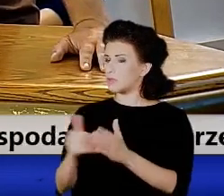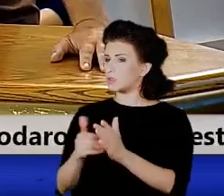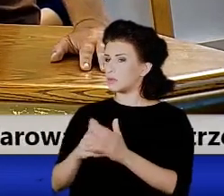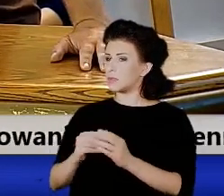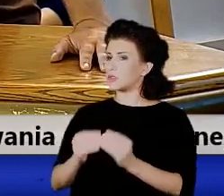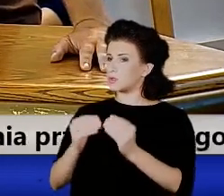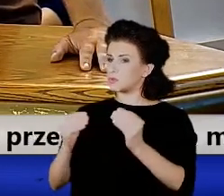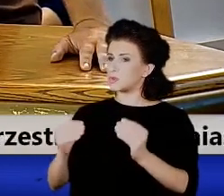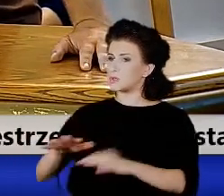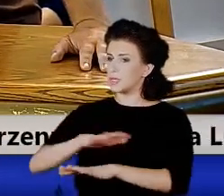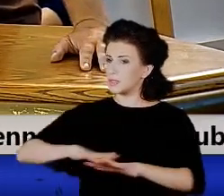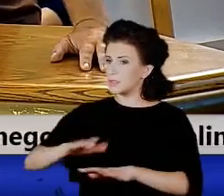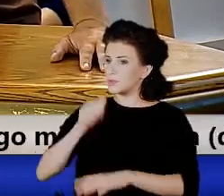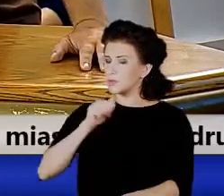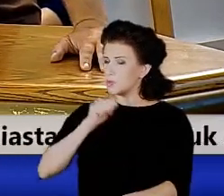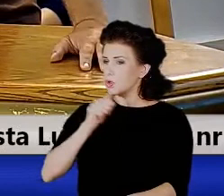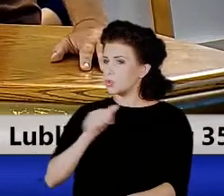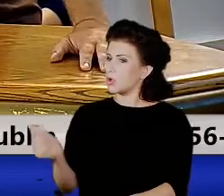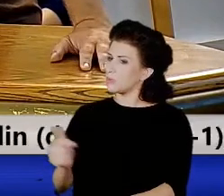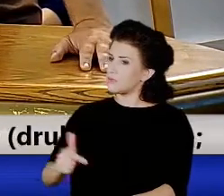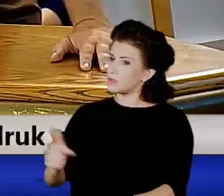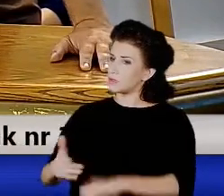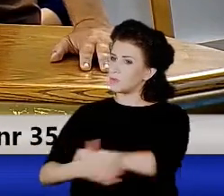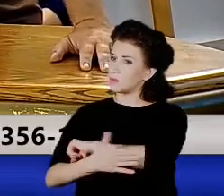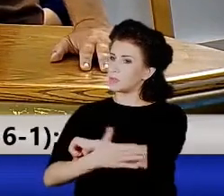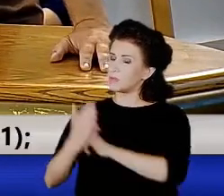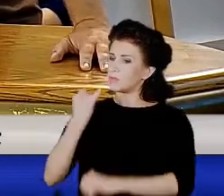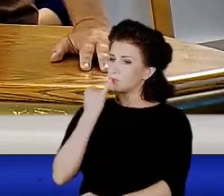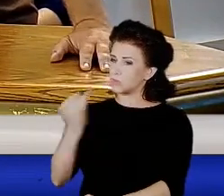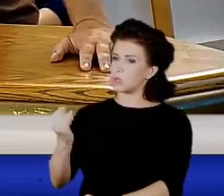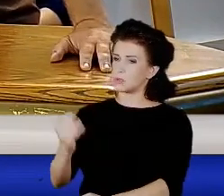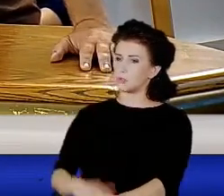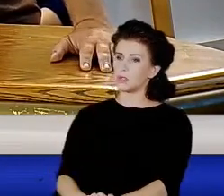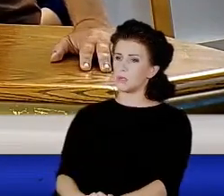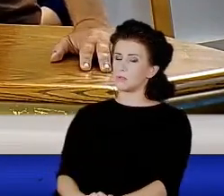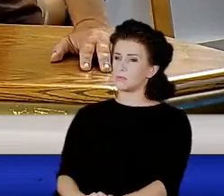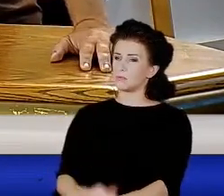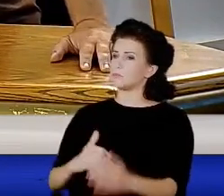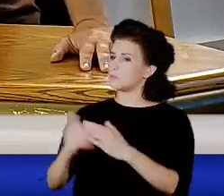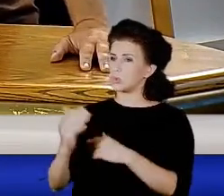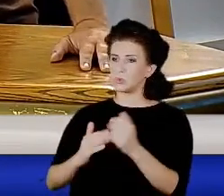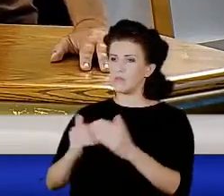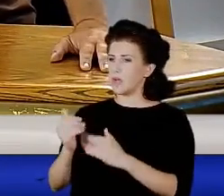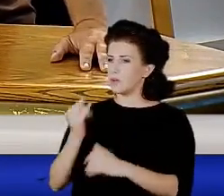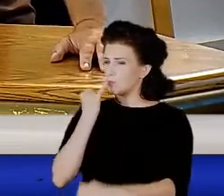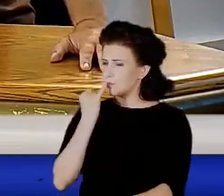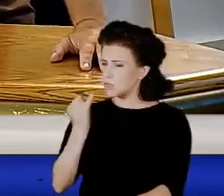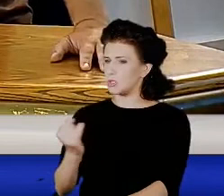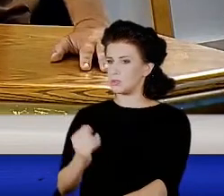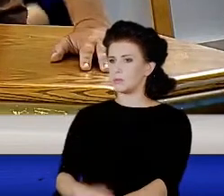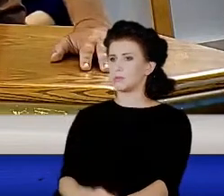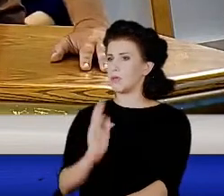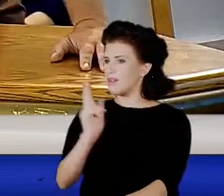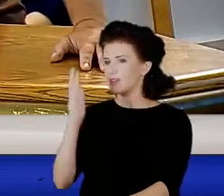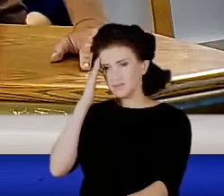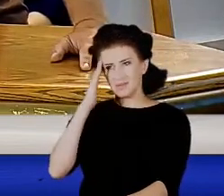biologicznie, terenów zielonych. To jest proste jak budowa cepa, jak się mówi, i jest to coś, czego nad czym nie można przejść do porządku